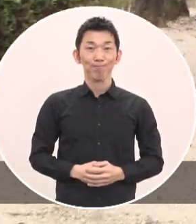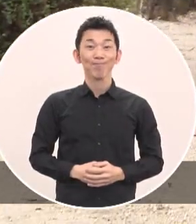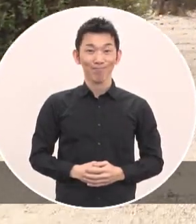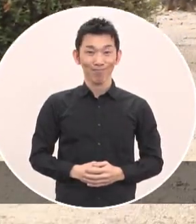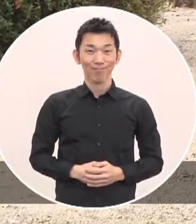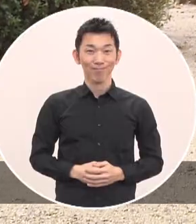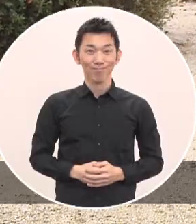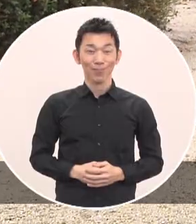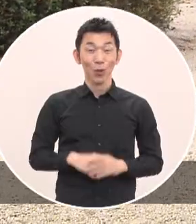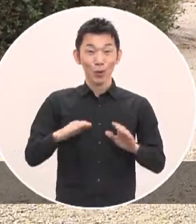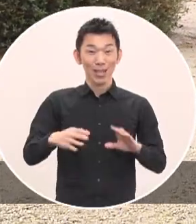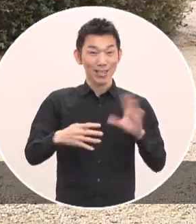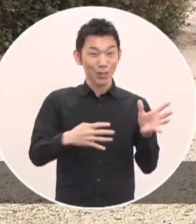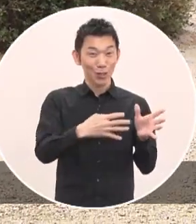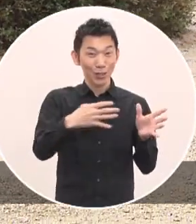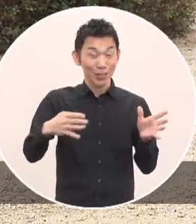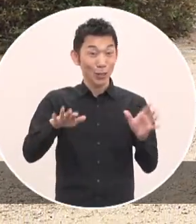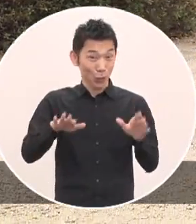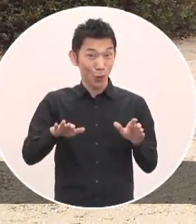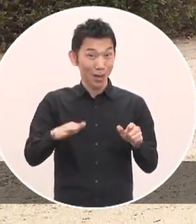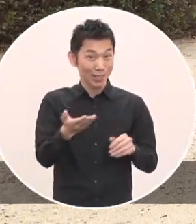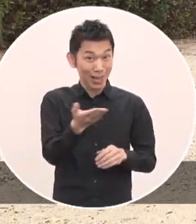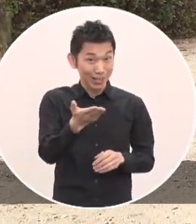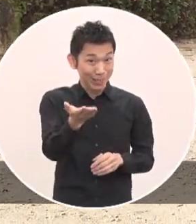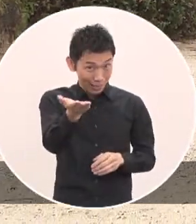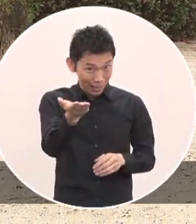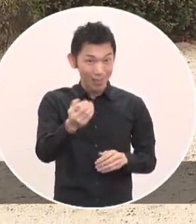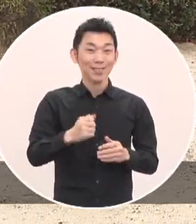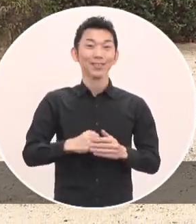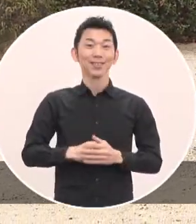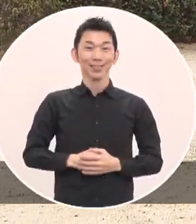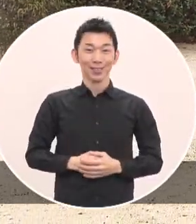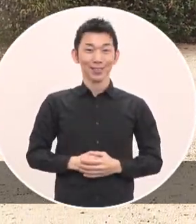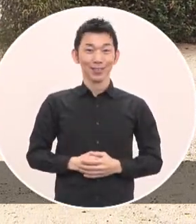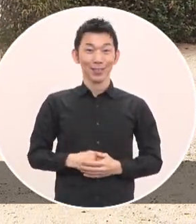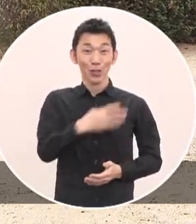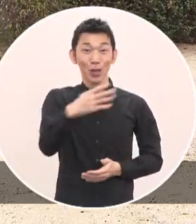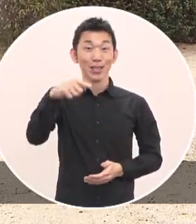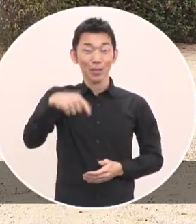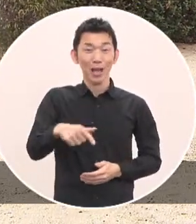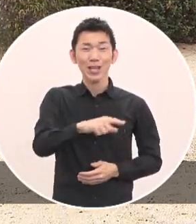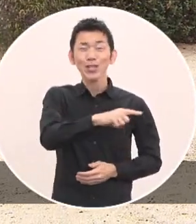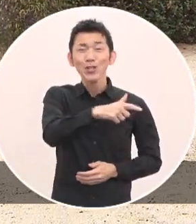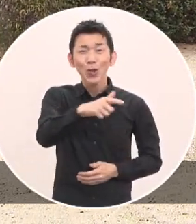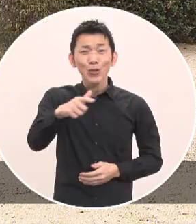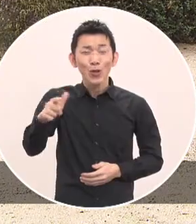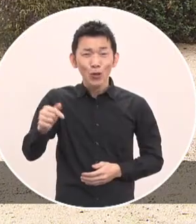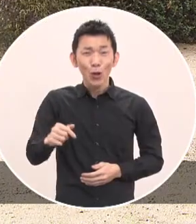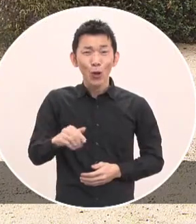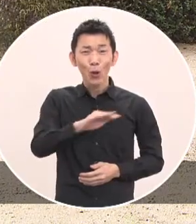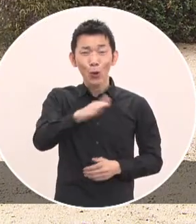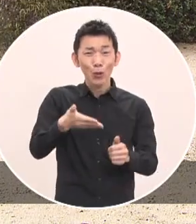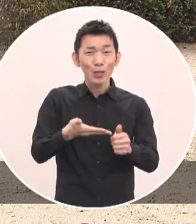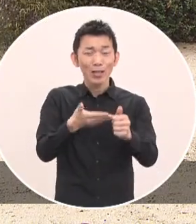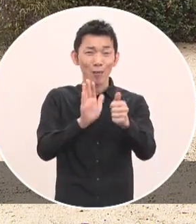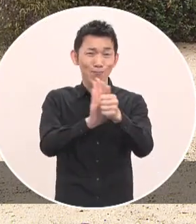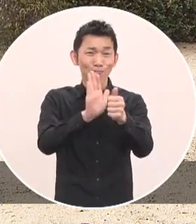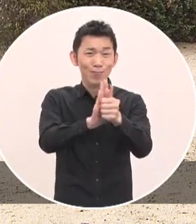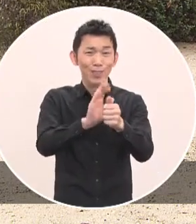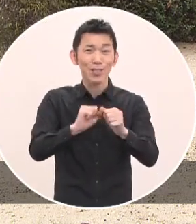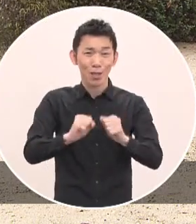さん今回のチャンネル四日市はいかがでしたか市ではいろんな形で子育てお手伝いしてい